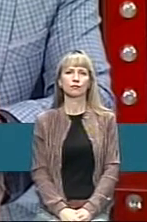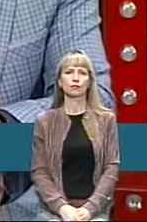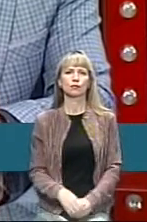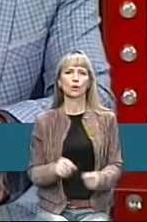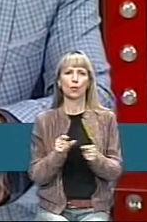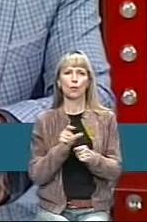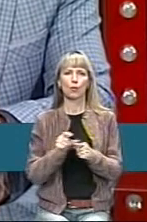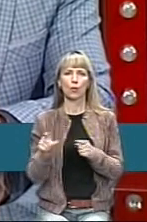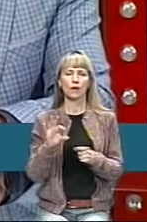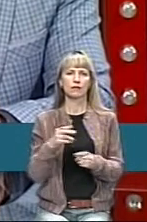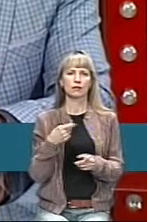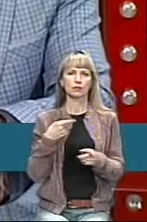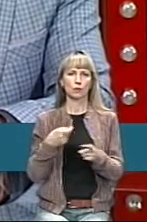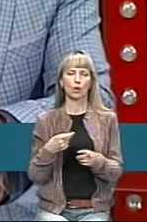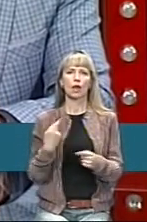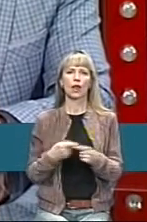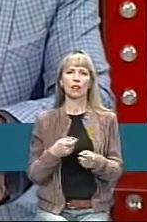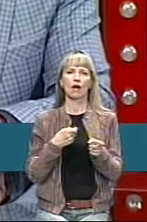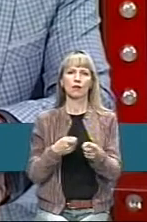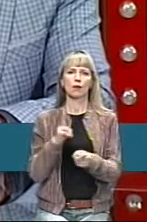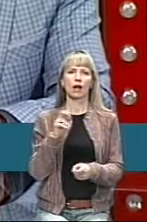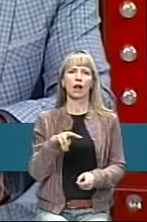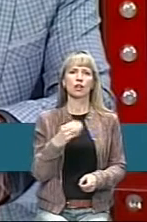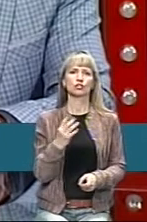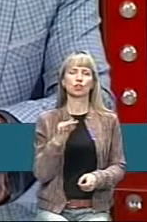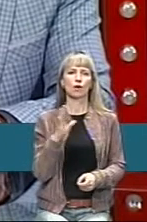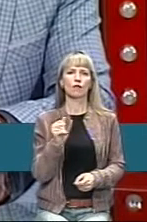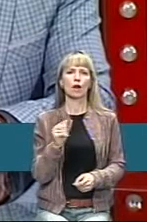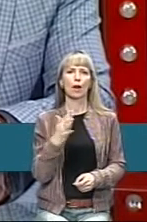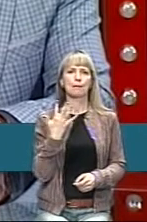Куля від бойової зброї, це автомат Калашнікова, калібр